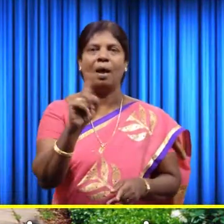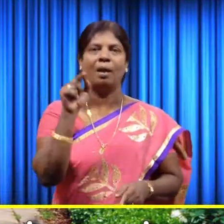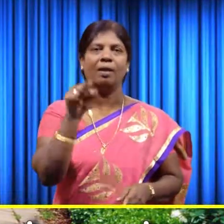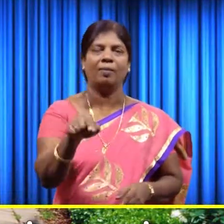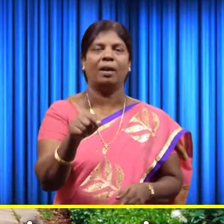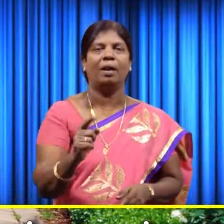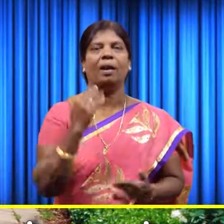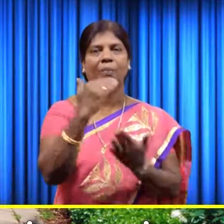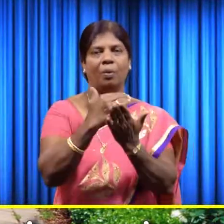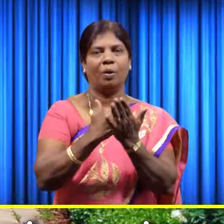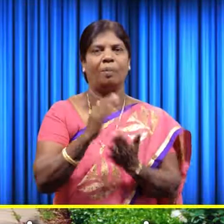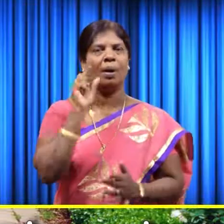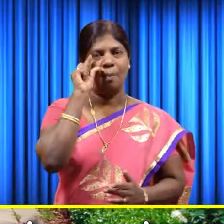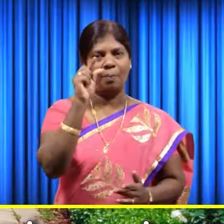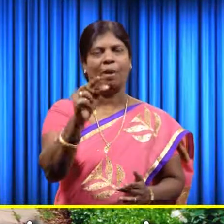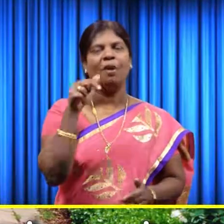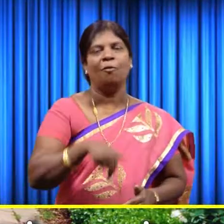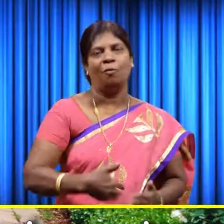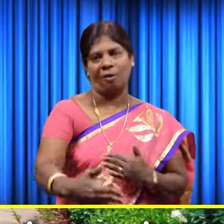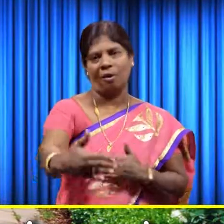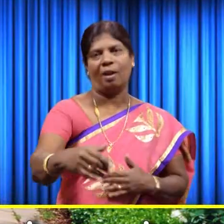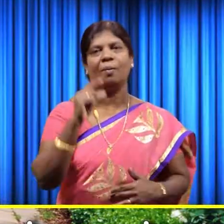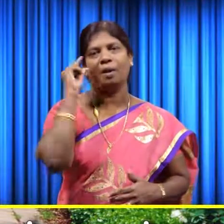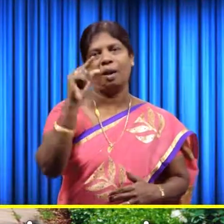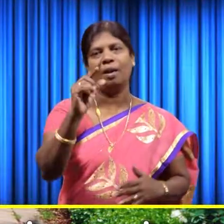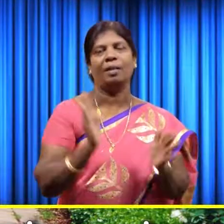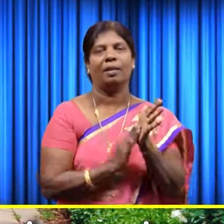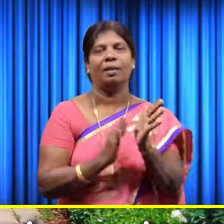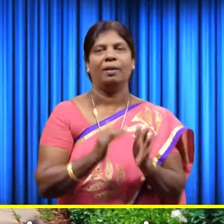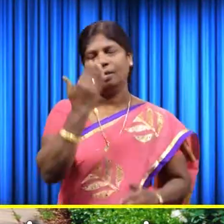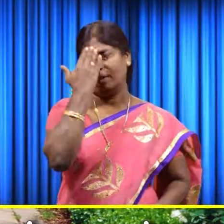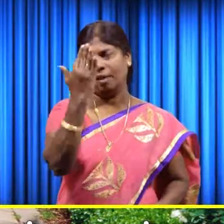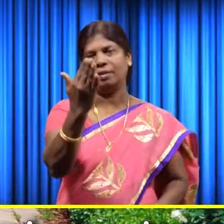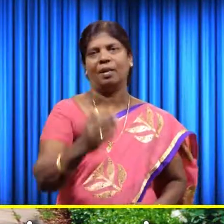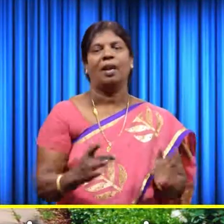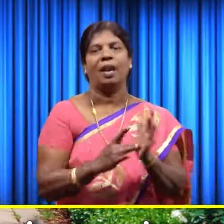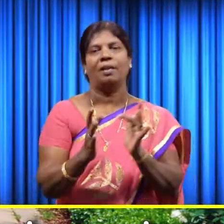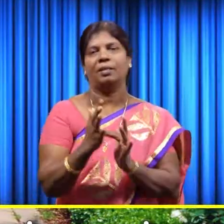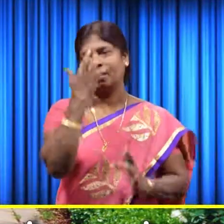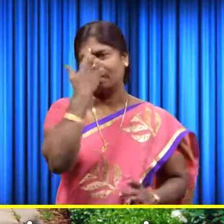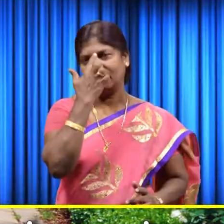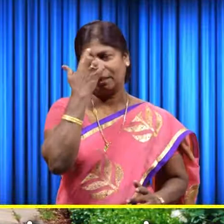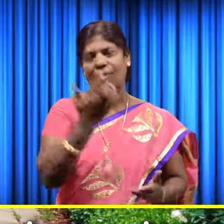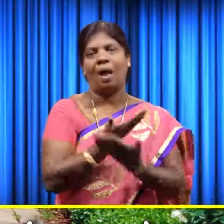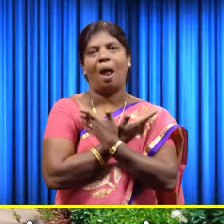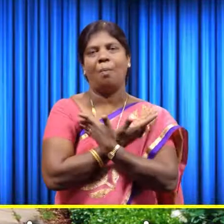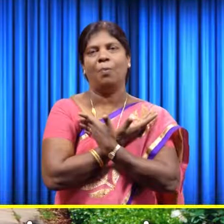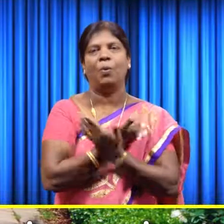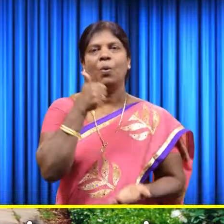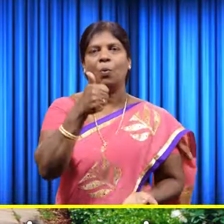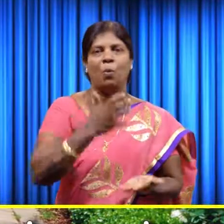யாரிவர் நிகழ்ச்சியை காண தவறாதீர்கள். இவ்வளவு நேரம் இந்நிகழ்ச்சியை கண்டு கழித்தமைக்கு நன்றி. இயேசு கிறிஸ்துவின் அன்பு